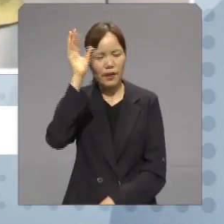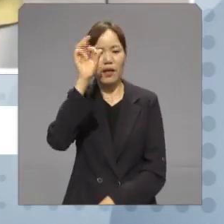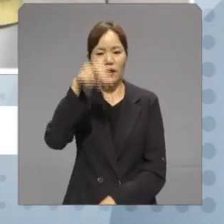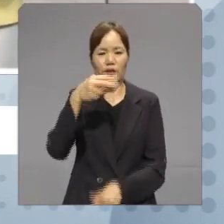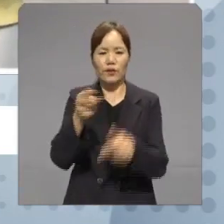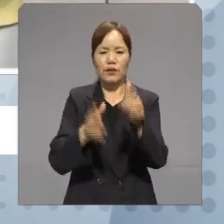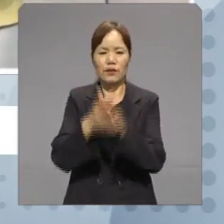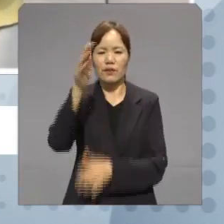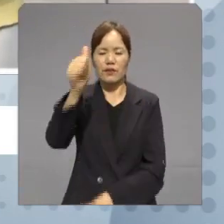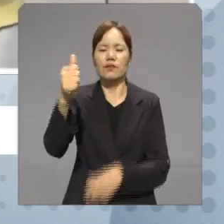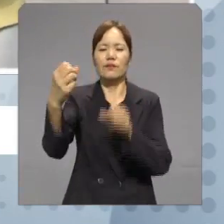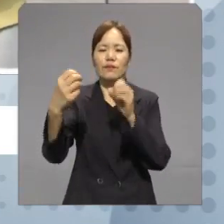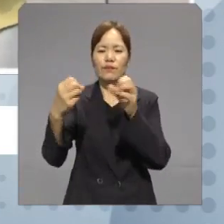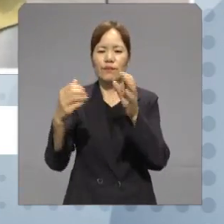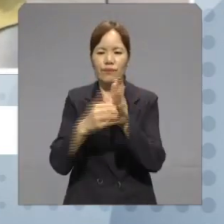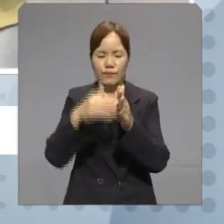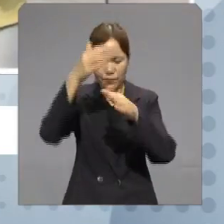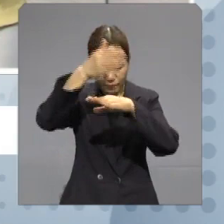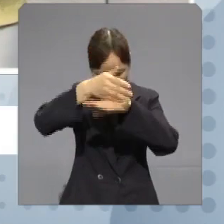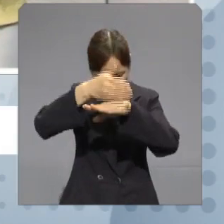인천시장과 말씀 나눴습니다